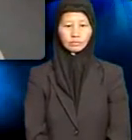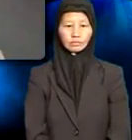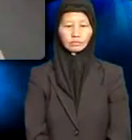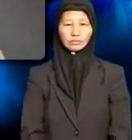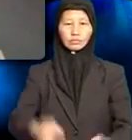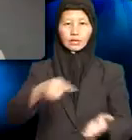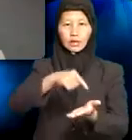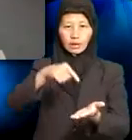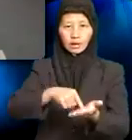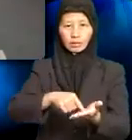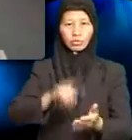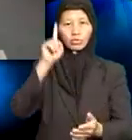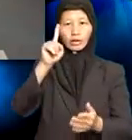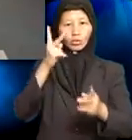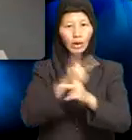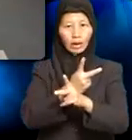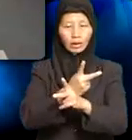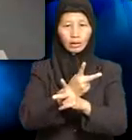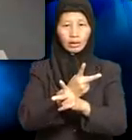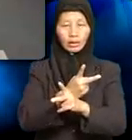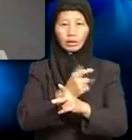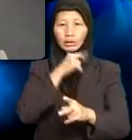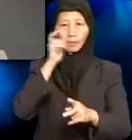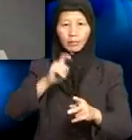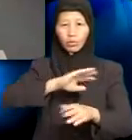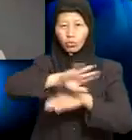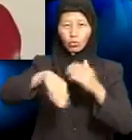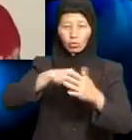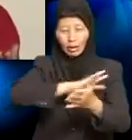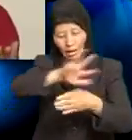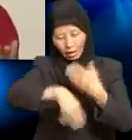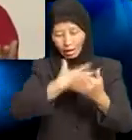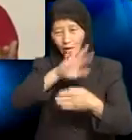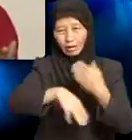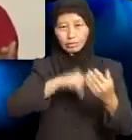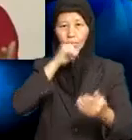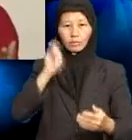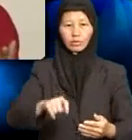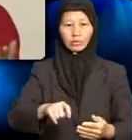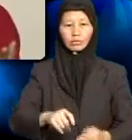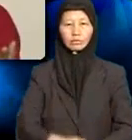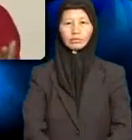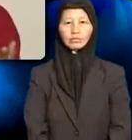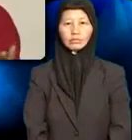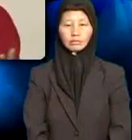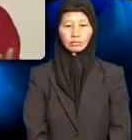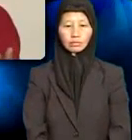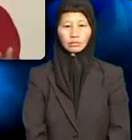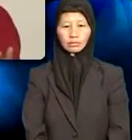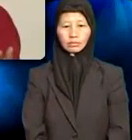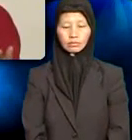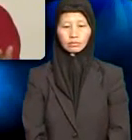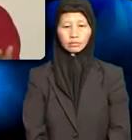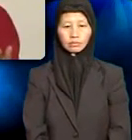Ini juga sekali sapu dan tidak semestinya rata seperti wuduk. Ashhadu an la ilaha illallah wa